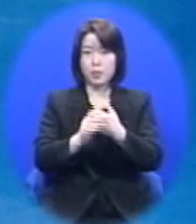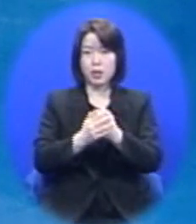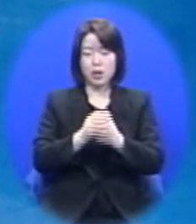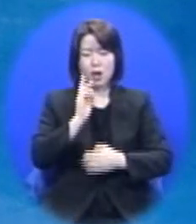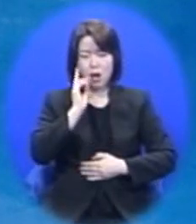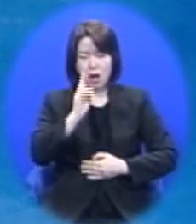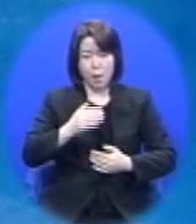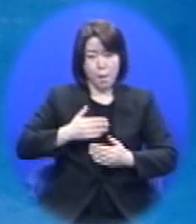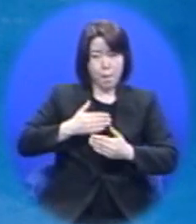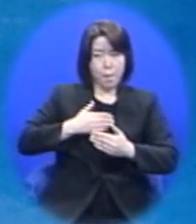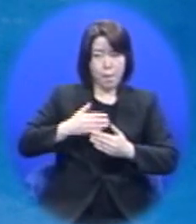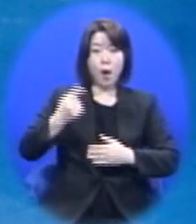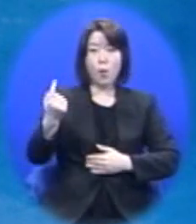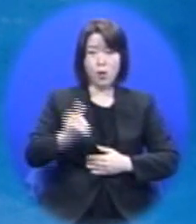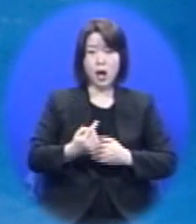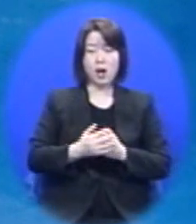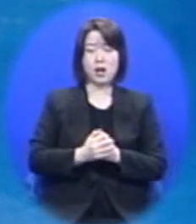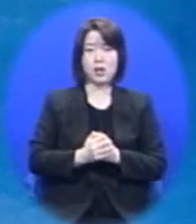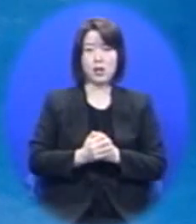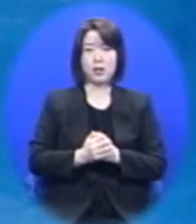극한 두려움이 옵니다.